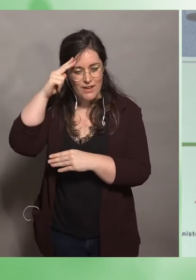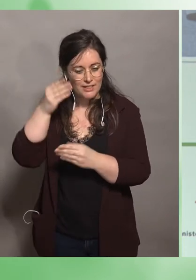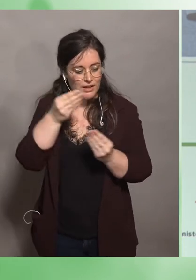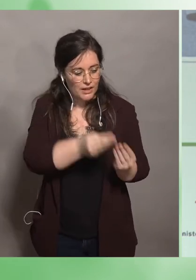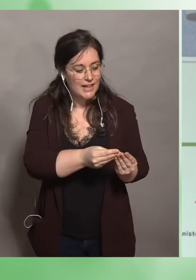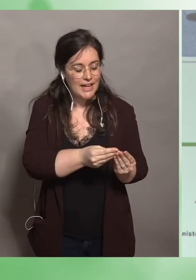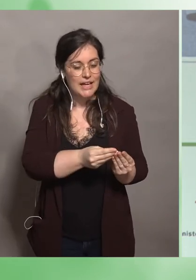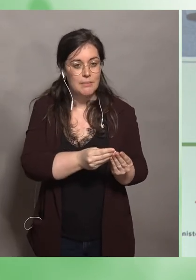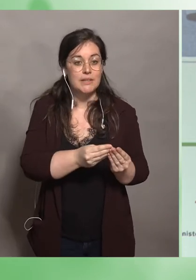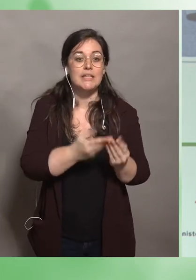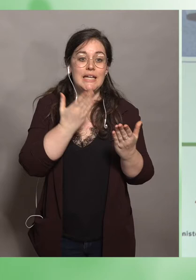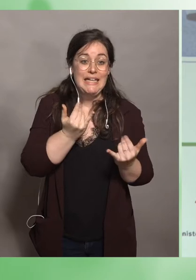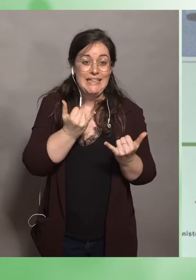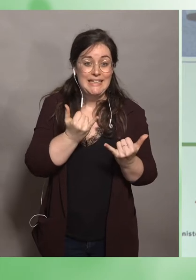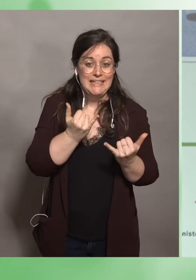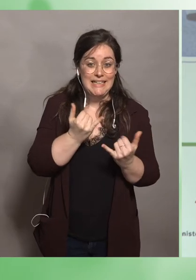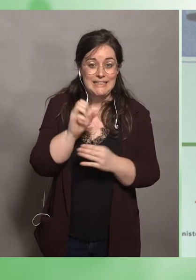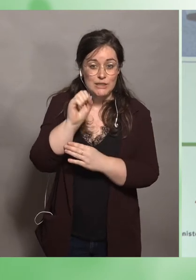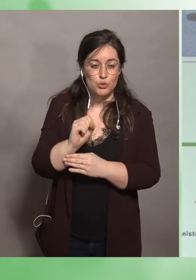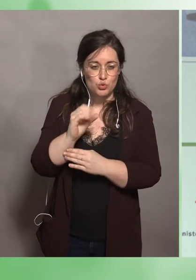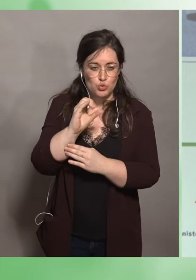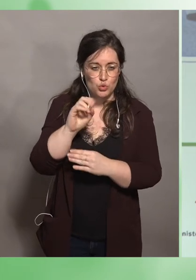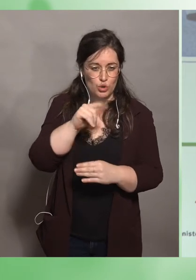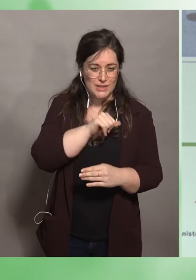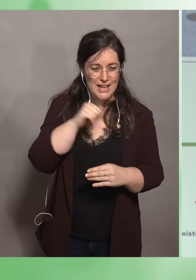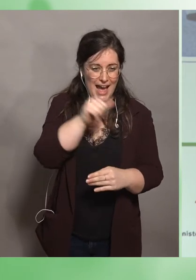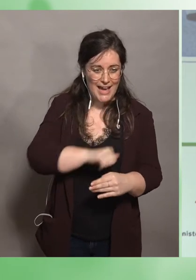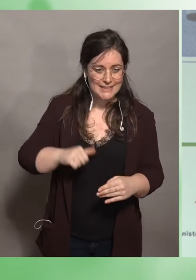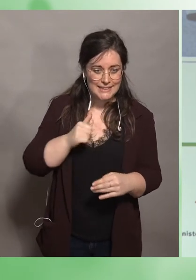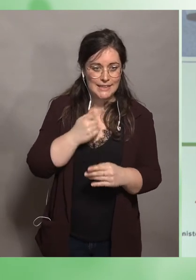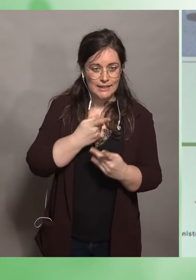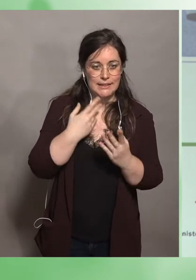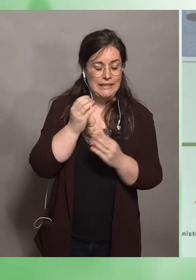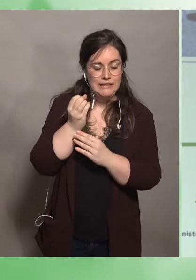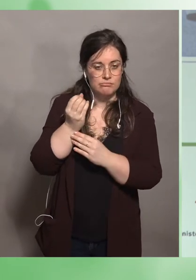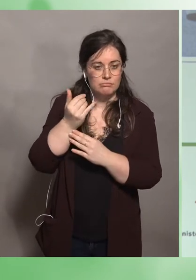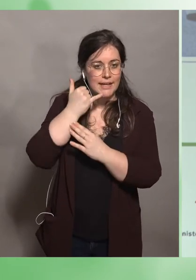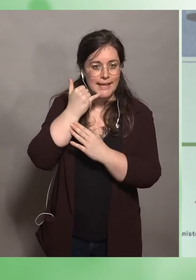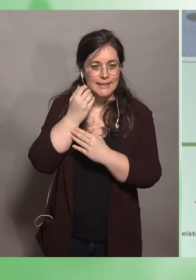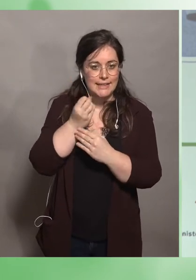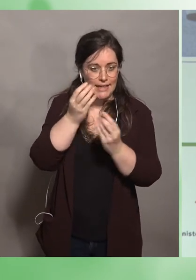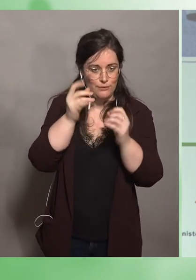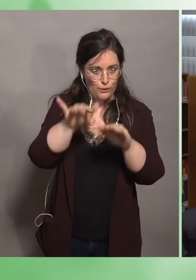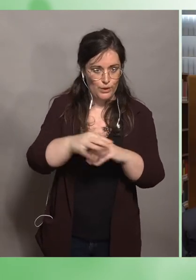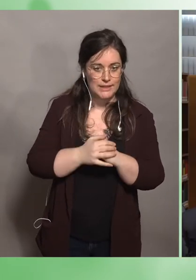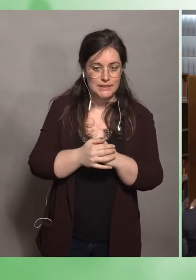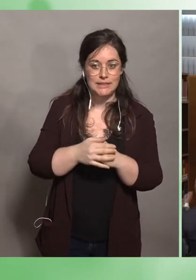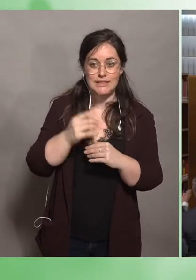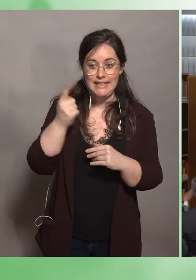ist er Ability-Influencer in Südostasien. Wenn Andy das kann, dann kannst du das auch und dann können Sie das auch, meine Damen und Herren. Herzlichen Dank.